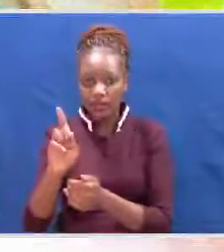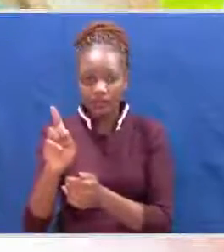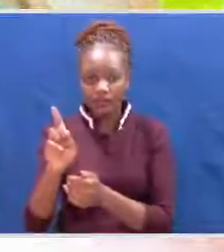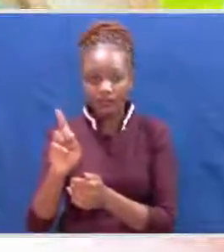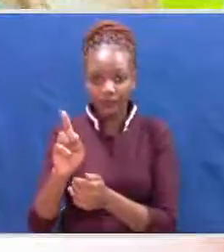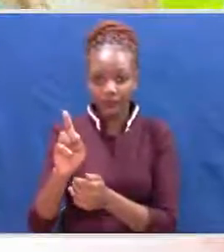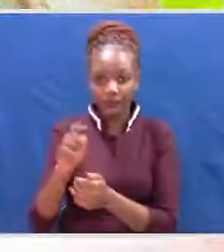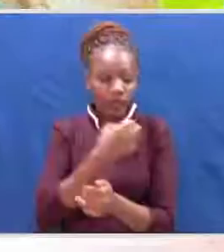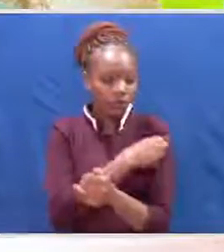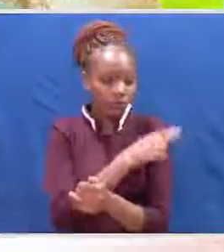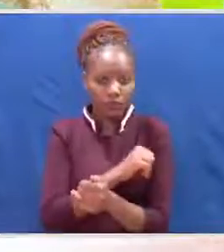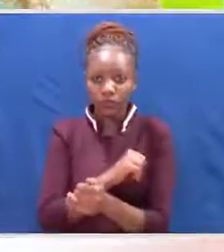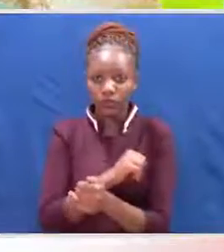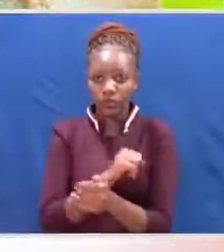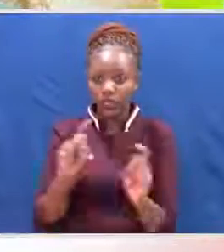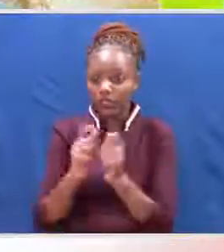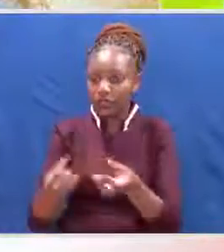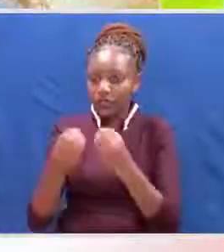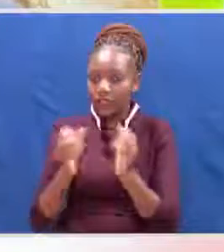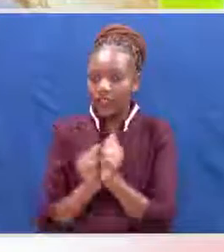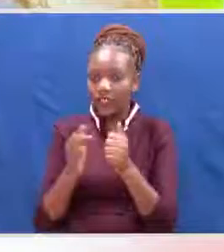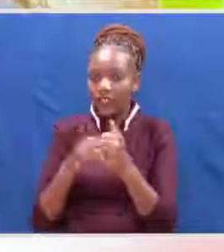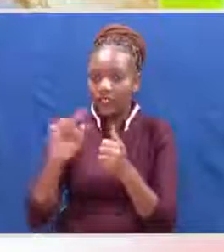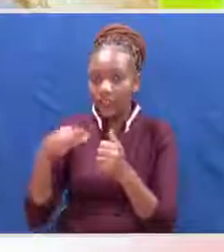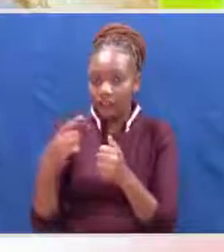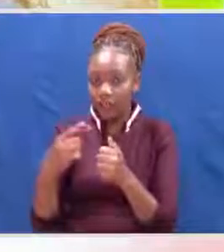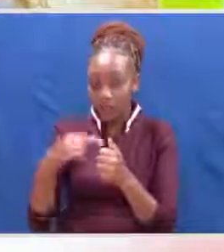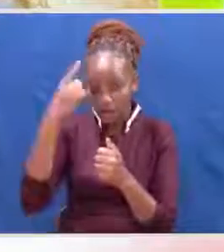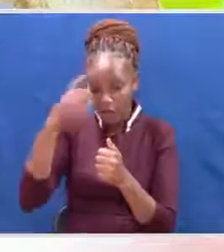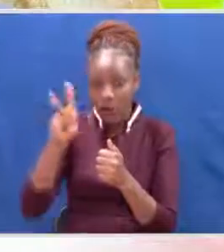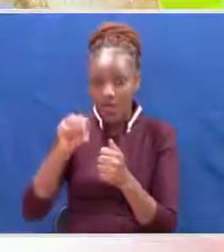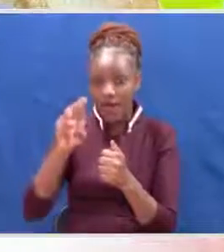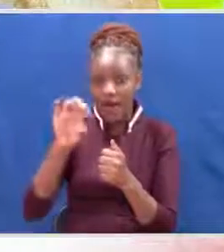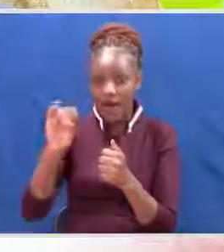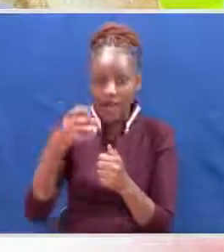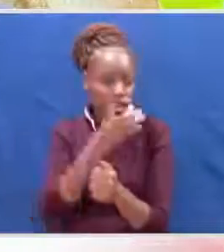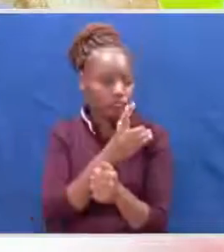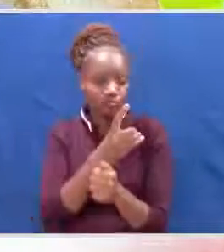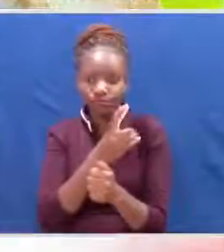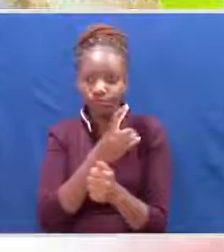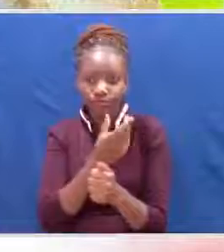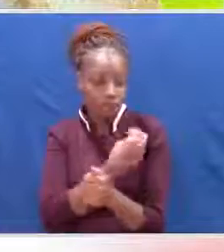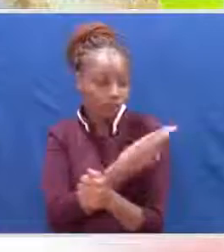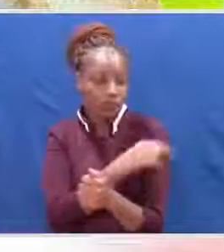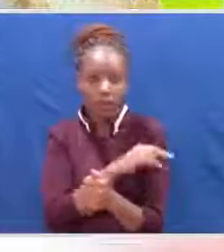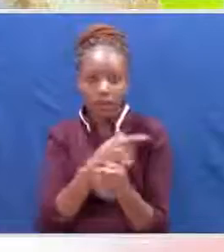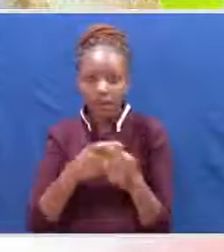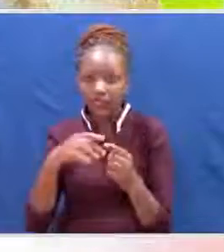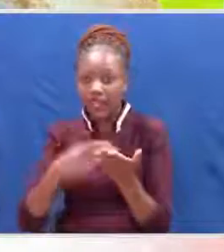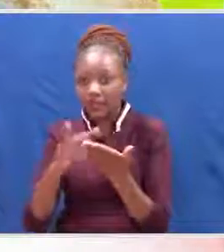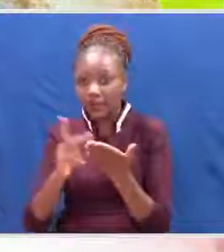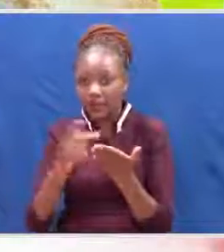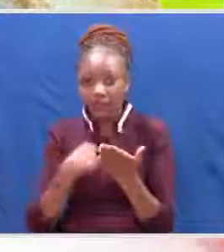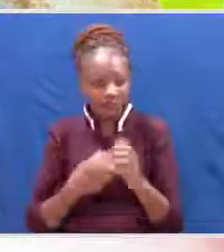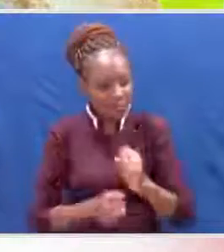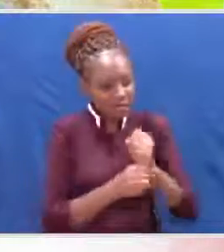yake. 18,000. Hiyo nayo nilikuja nikafanya MRI Kisumu, nikapeleka daktari Kisii. But malipo zingine ilikuwa tu mimi ndio nilikuwa